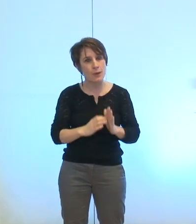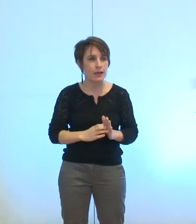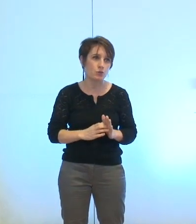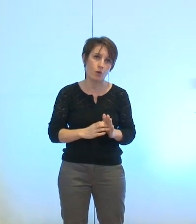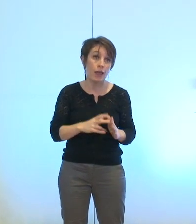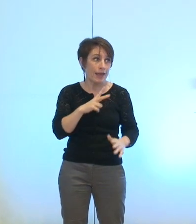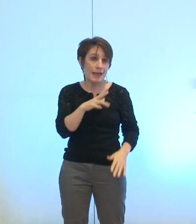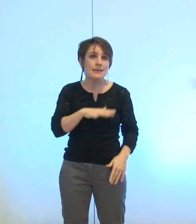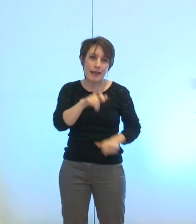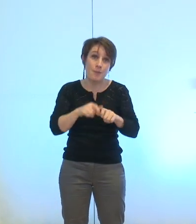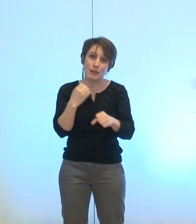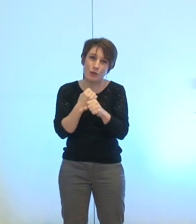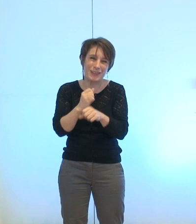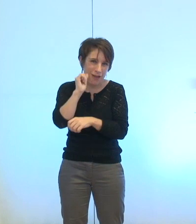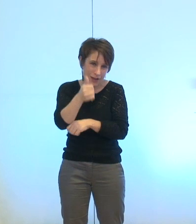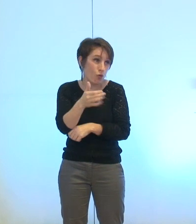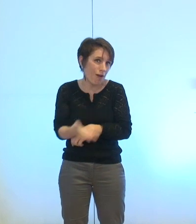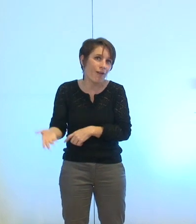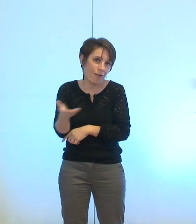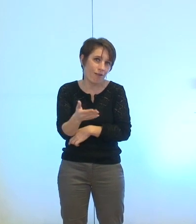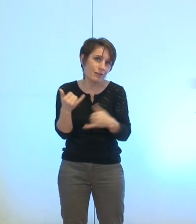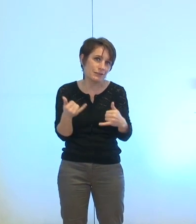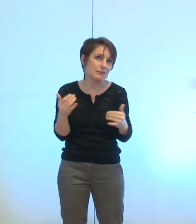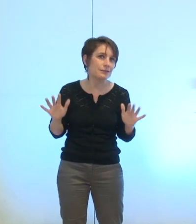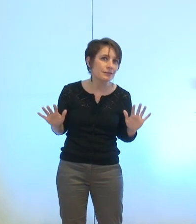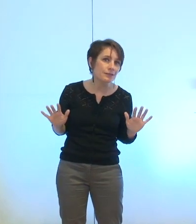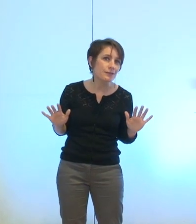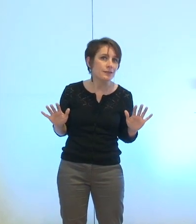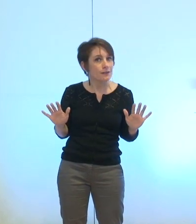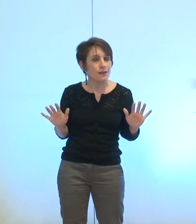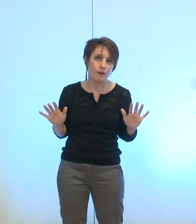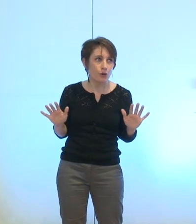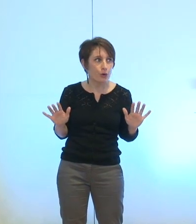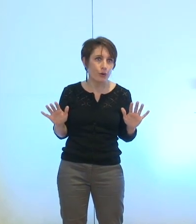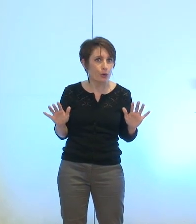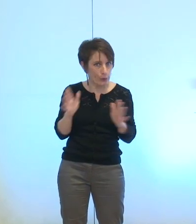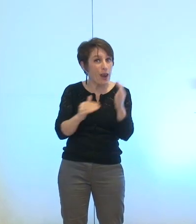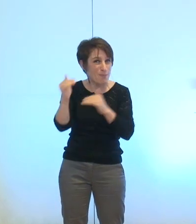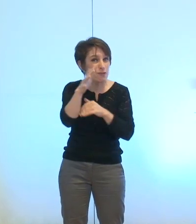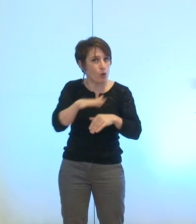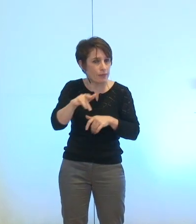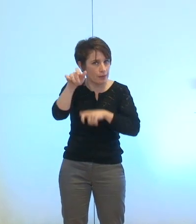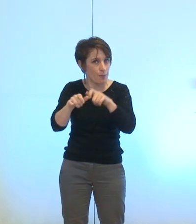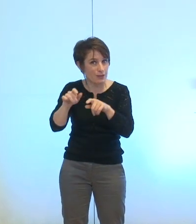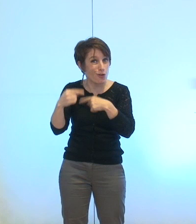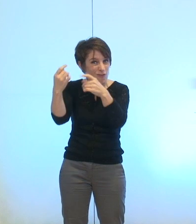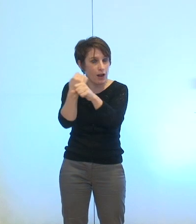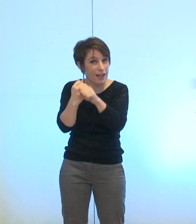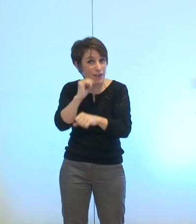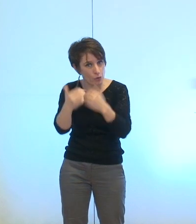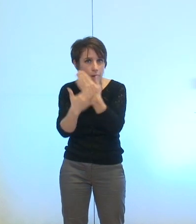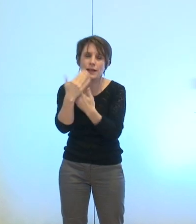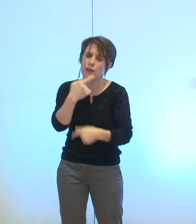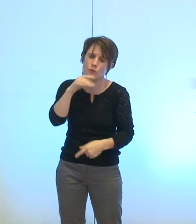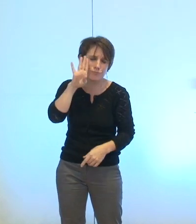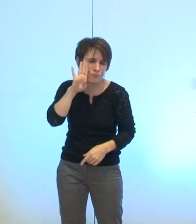travaillent demain un certain nombre dont même l'immense majorité donc on on avance un petit